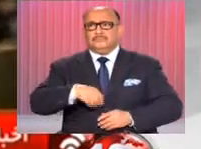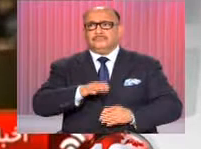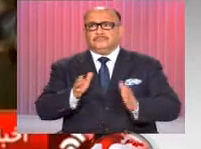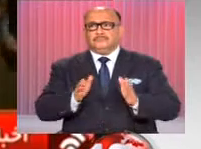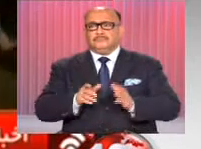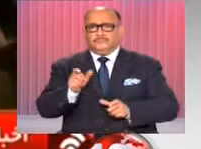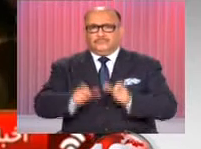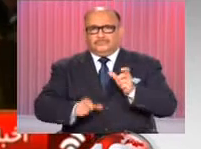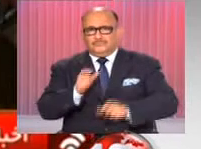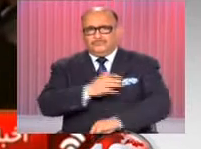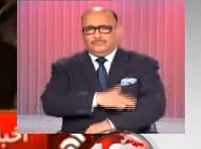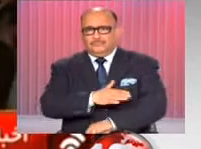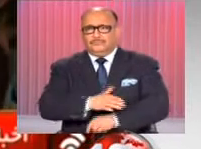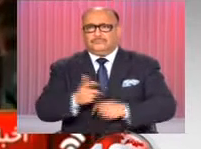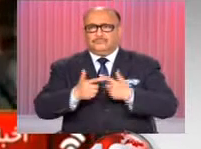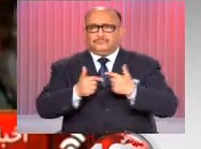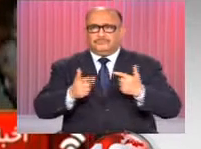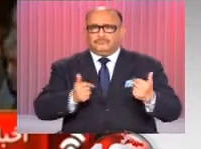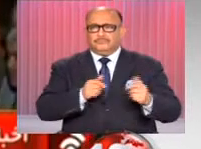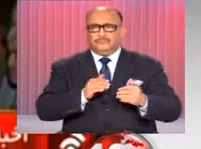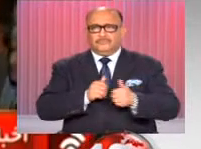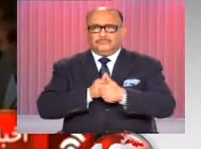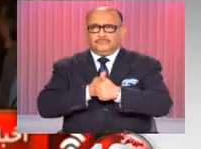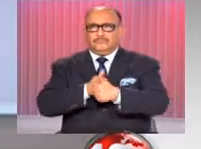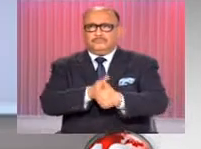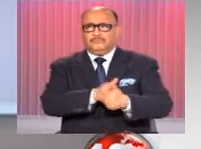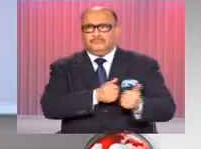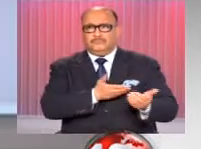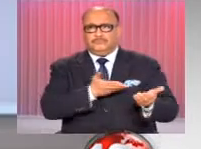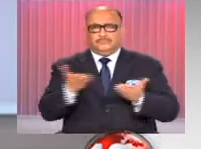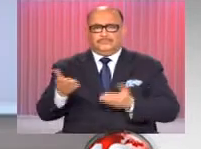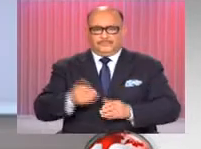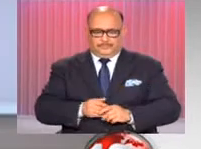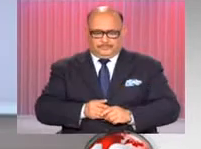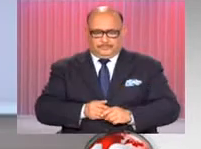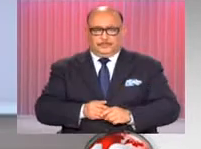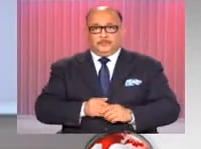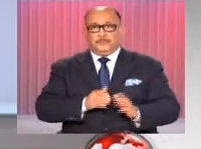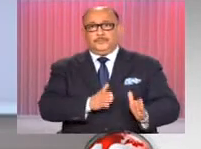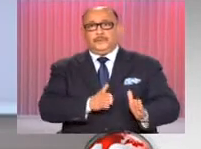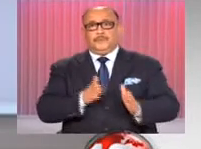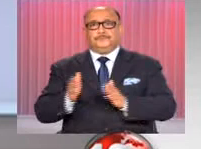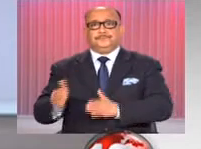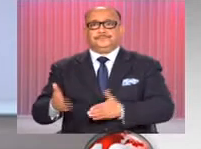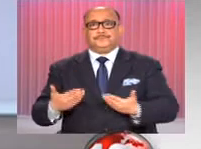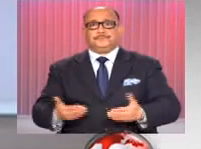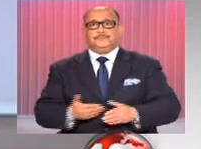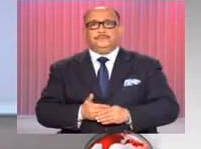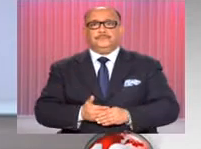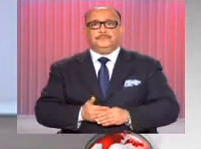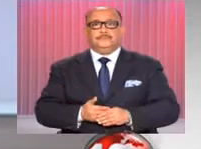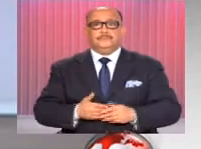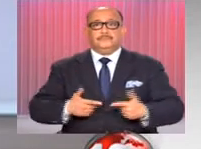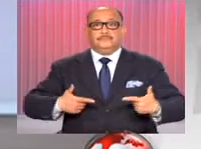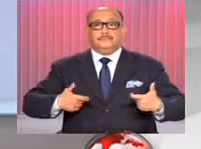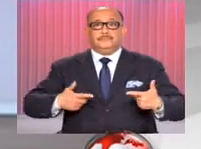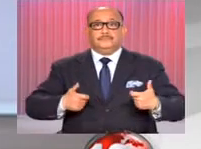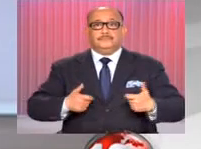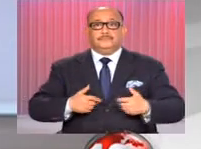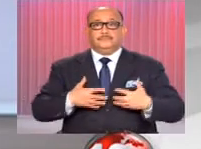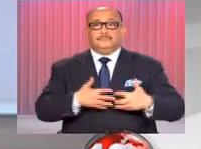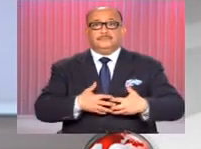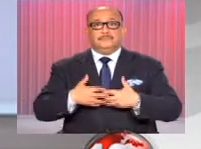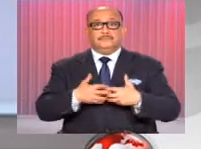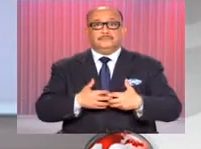دفن جثمان الضابط بالعاصمة طهران اليوم. بعد حرب أمريكية طويلة دامت 13